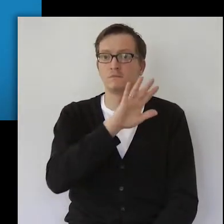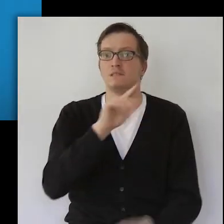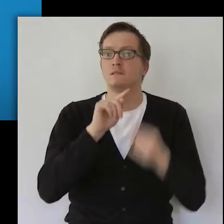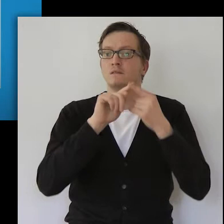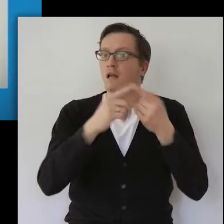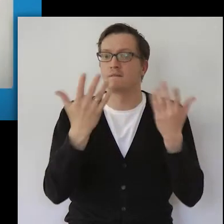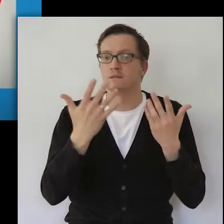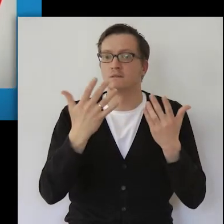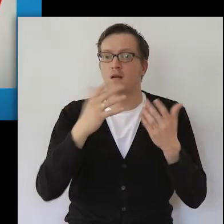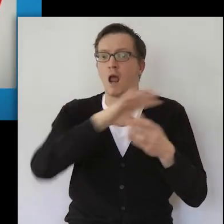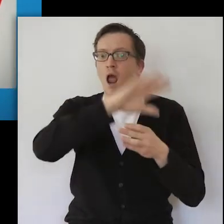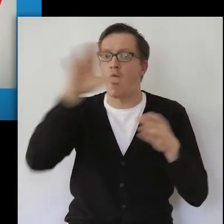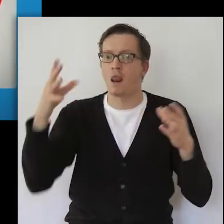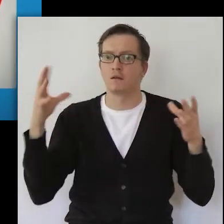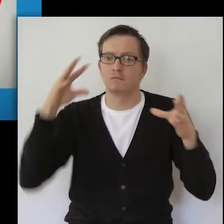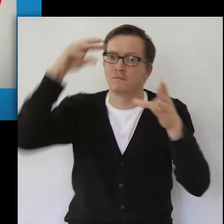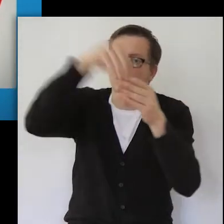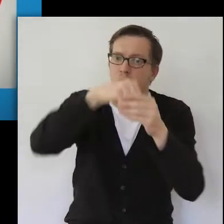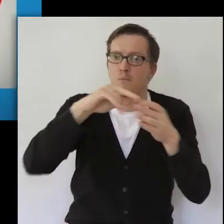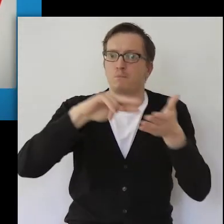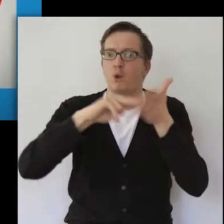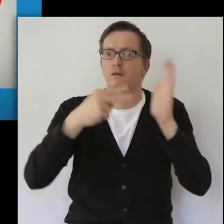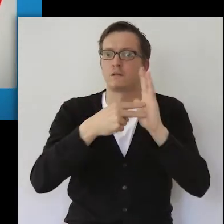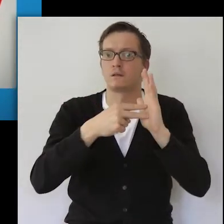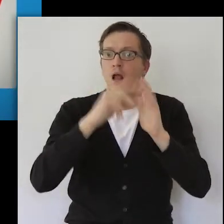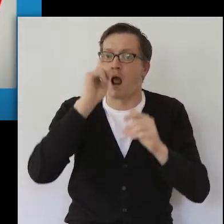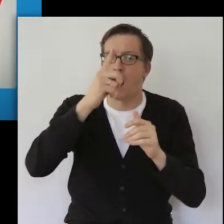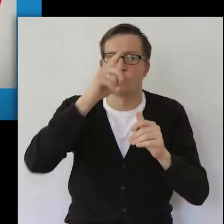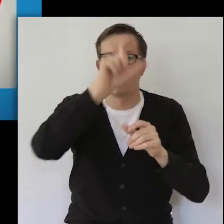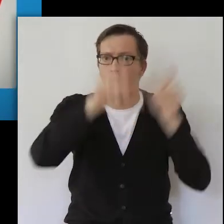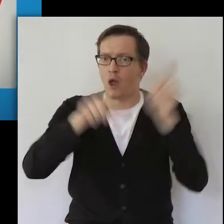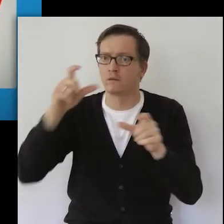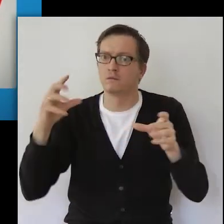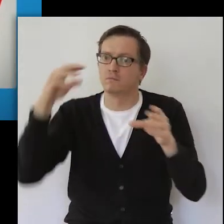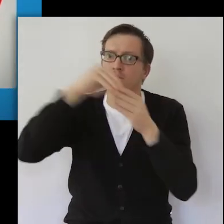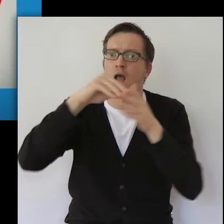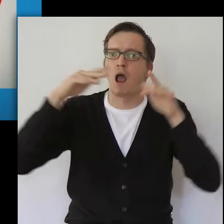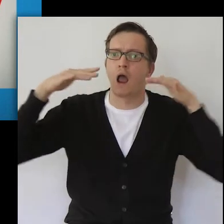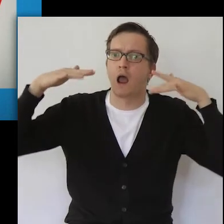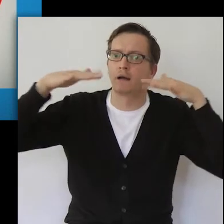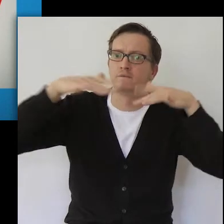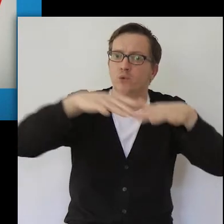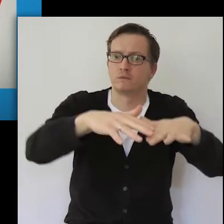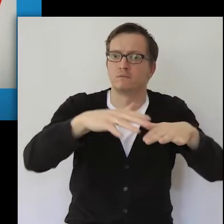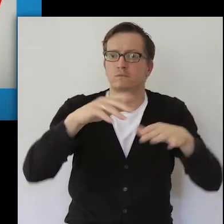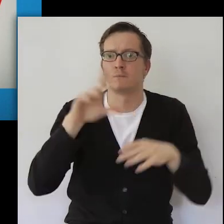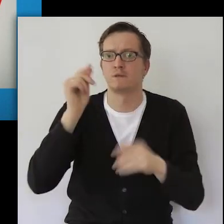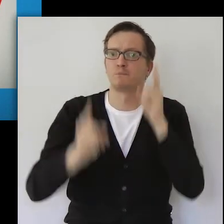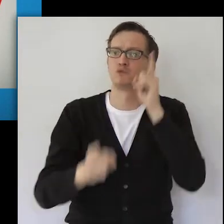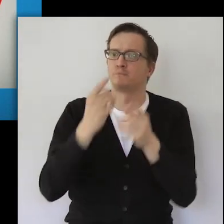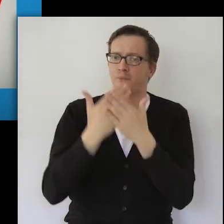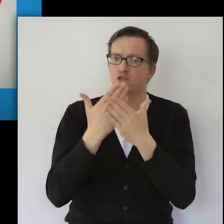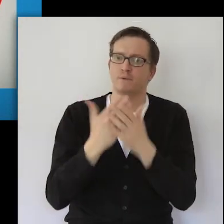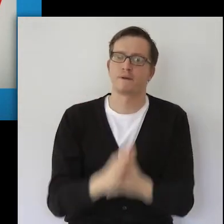die Piratenpartei möchte dass mehr Menschen in der Politik mitmachen und der Einzelne